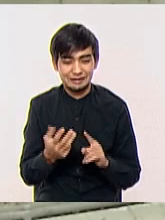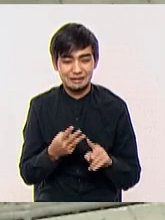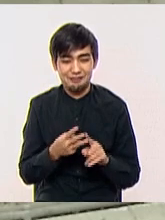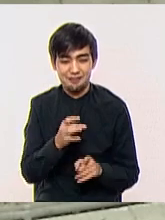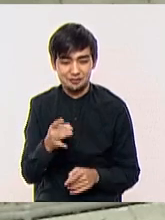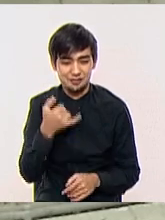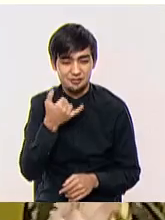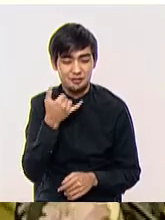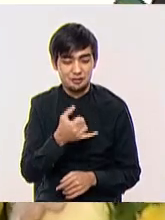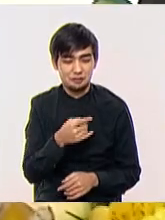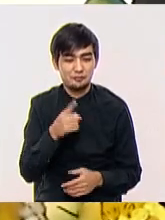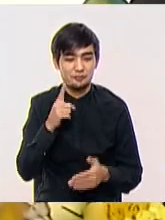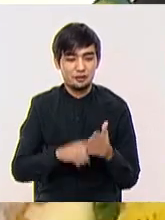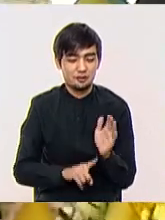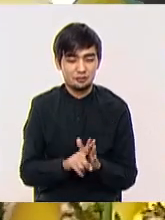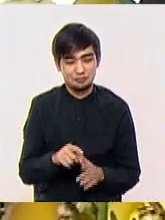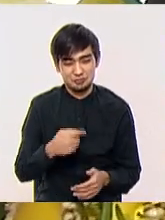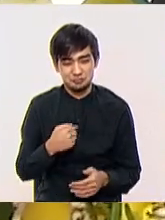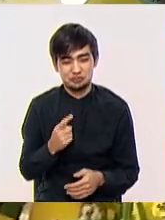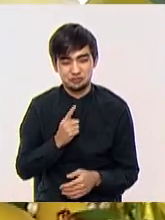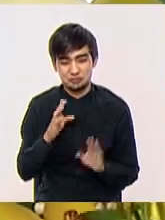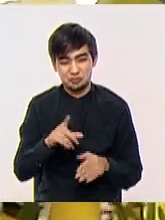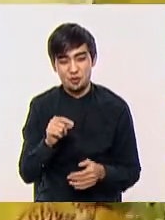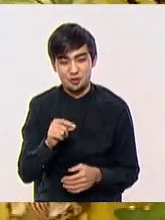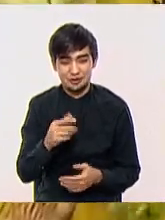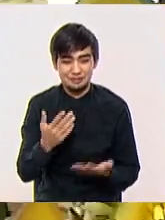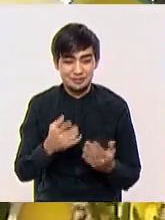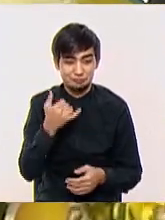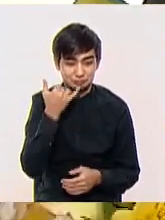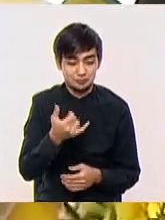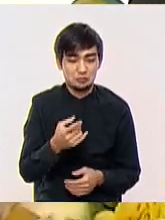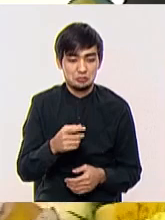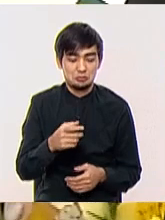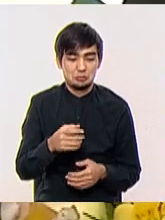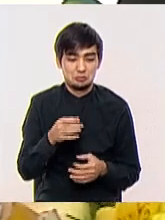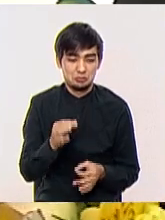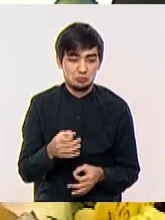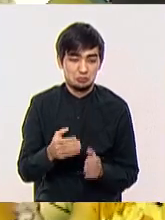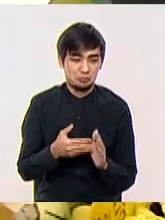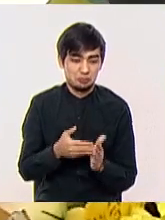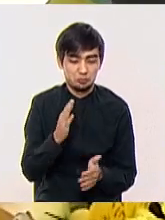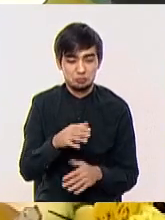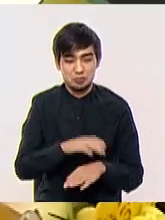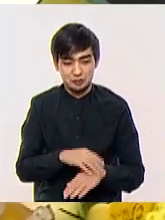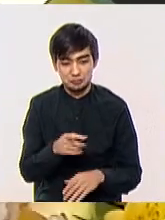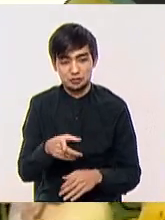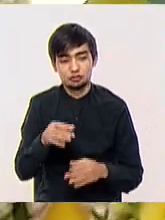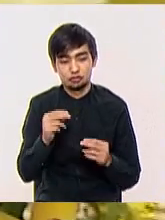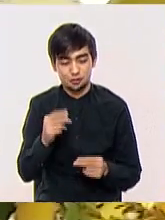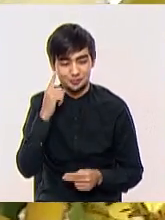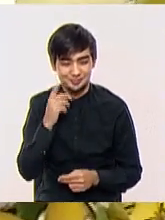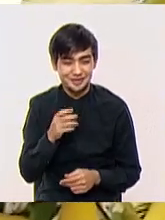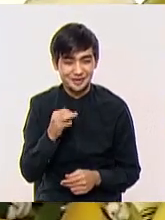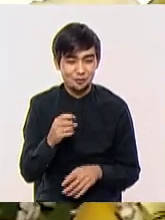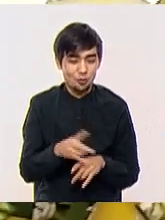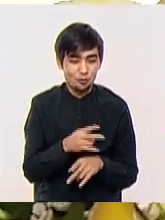раз. Давай до понедельника подождем. Если те в понедельник позвонят, значит, пригласят куда-то нас в банк, значит, это правда. Ночь